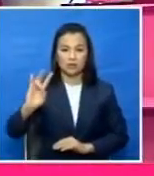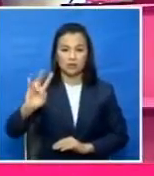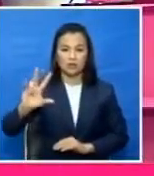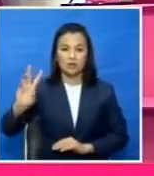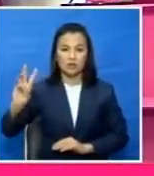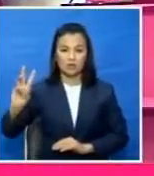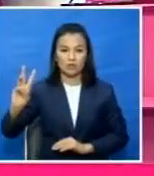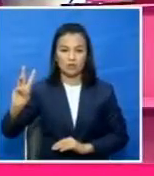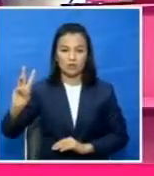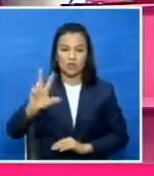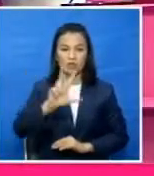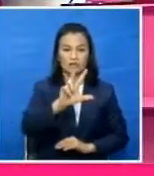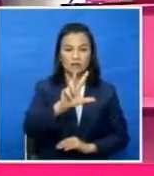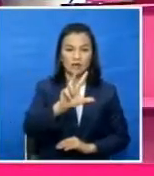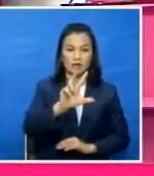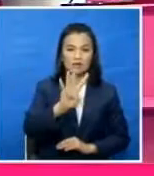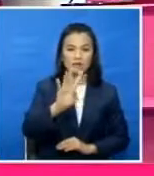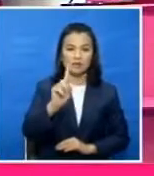3410736